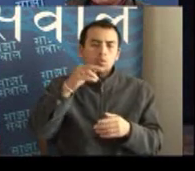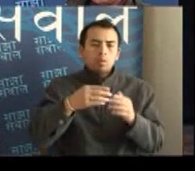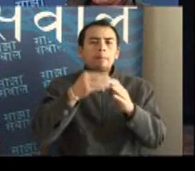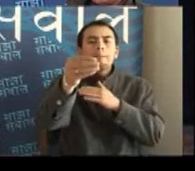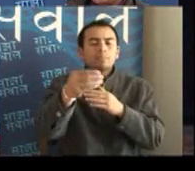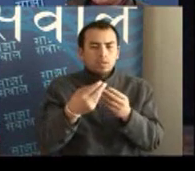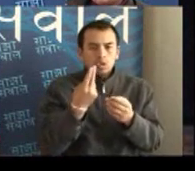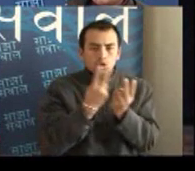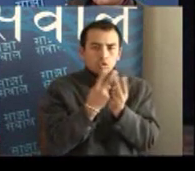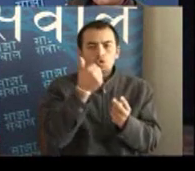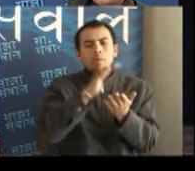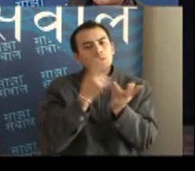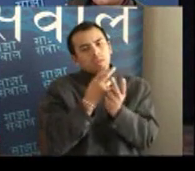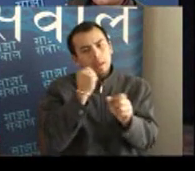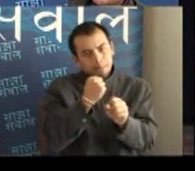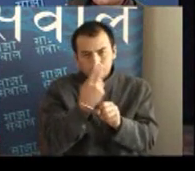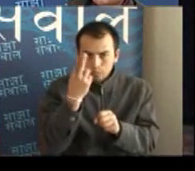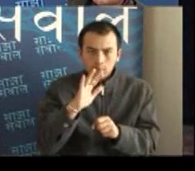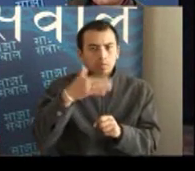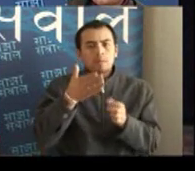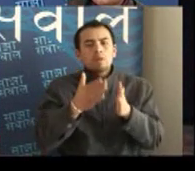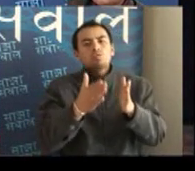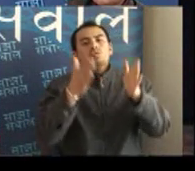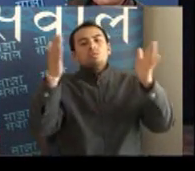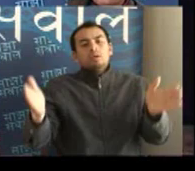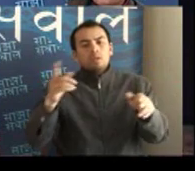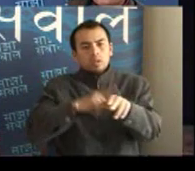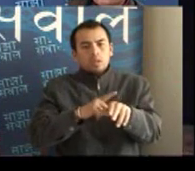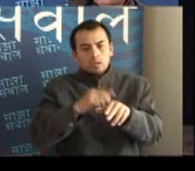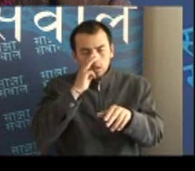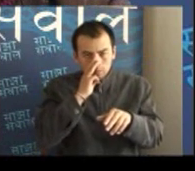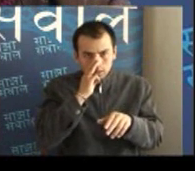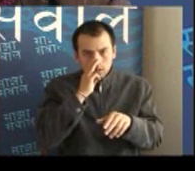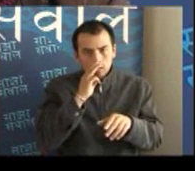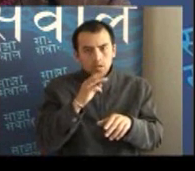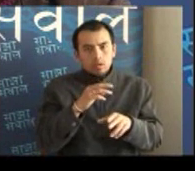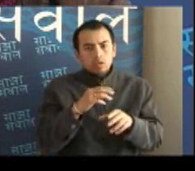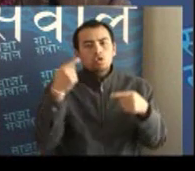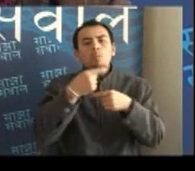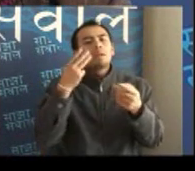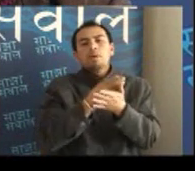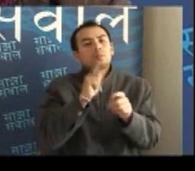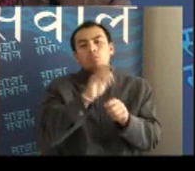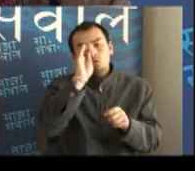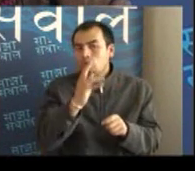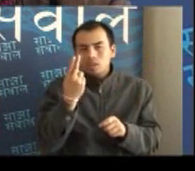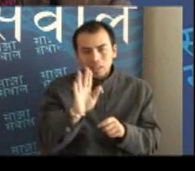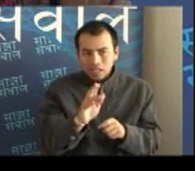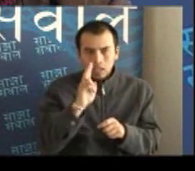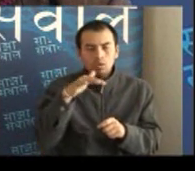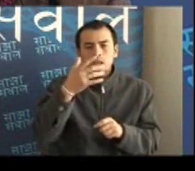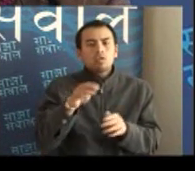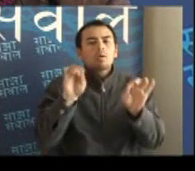यहाँ झन्झने 6 महिना जति त्यहाँ बस्यो त्यस पछाडि बाटो फराकिलो हुने क्रम सँगसँगै त्यसको चाहिँ त्यो म नमुना मात्रै बनाउन सक्थेँ त्यस लागि